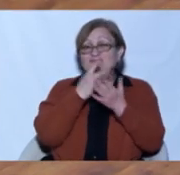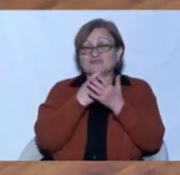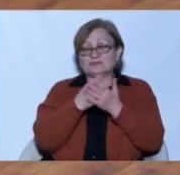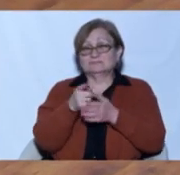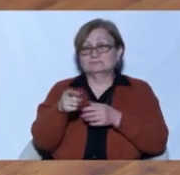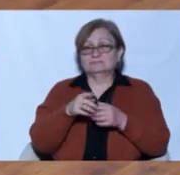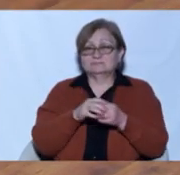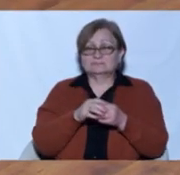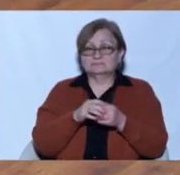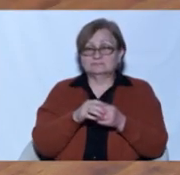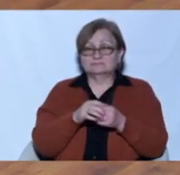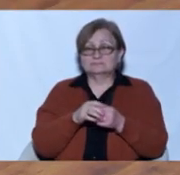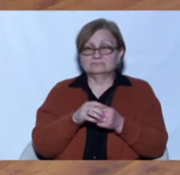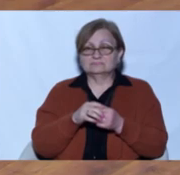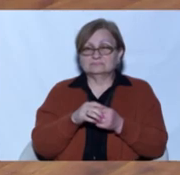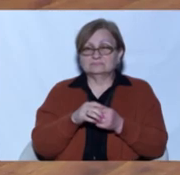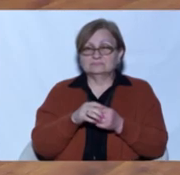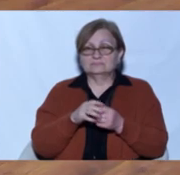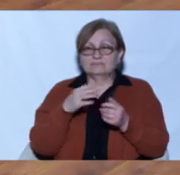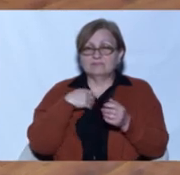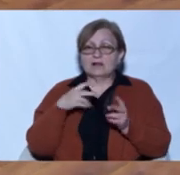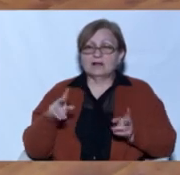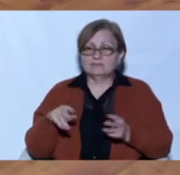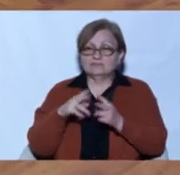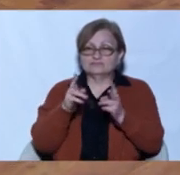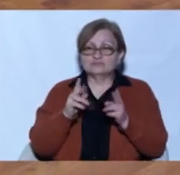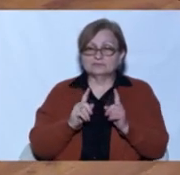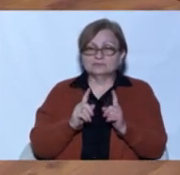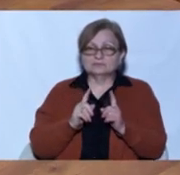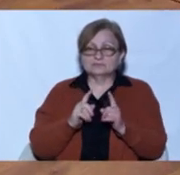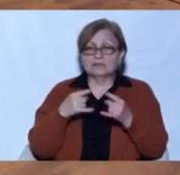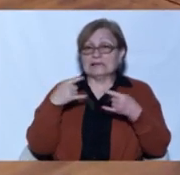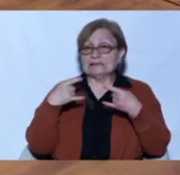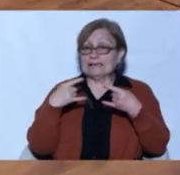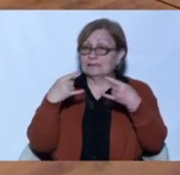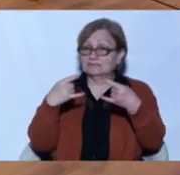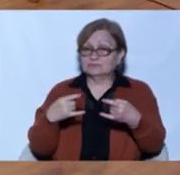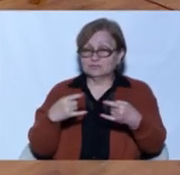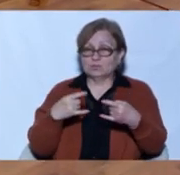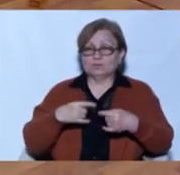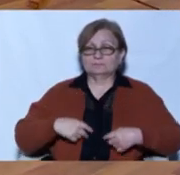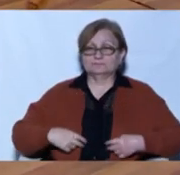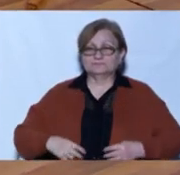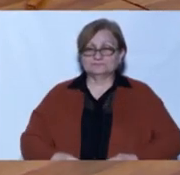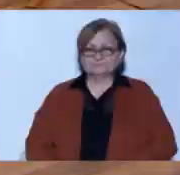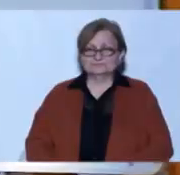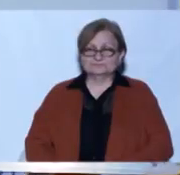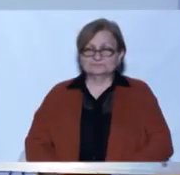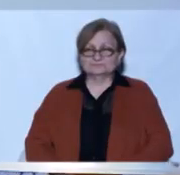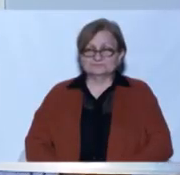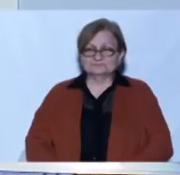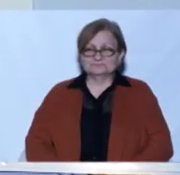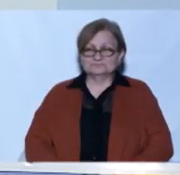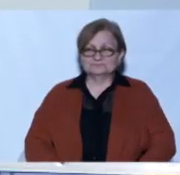მაჩვენებლისთვის, ასე ვთქვათ, მანიშნებლისთვის, მე გამოვჭერი ტელევიზორი და აი სწორედ